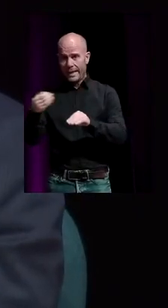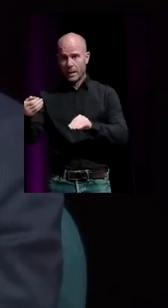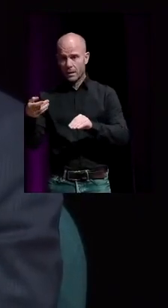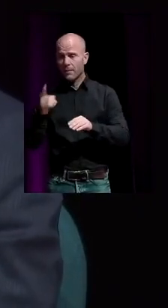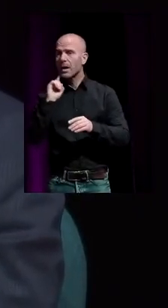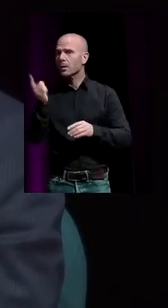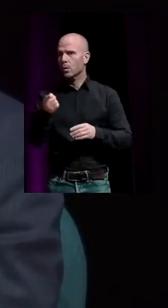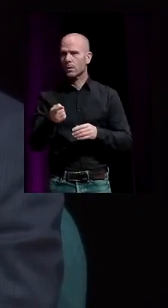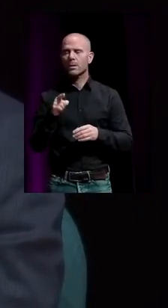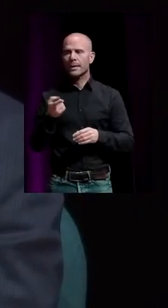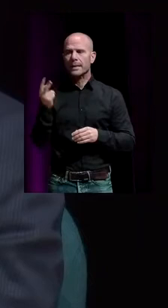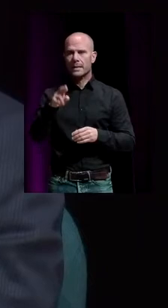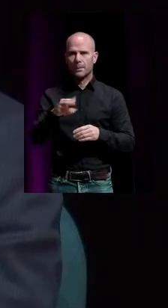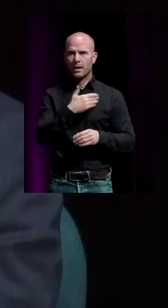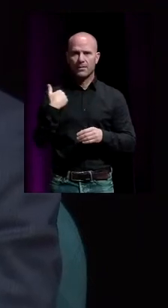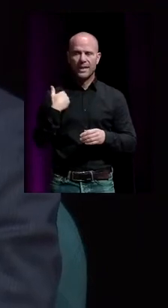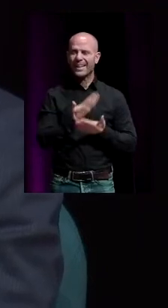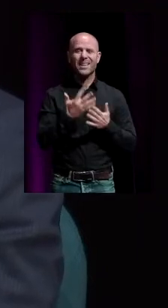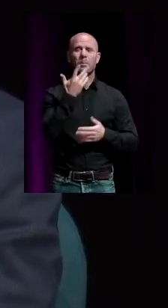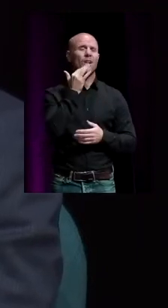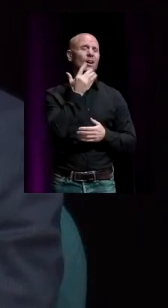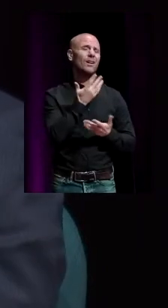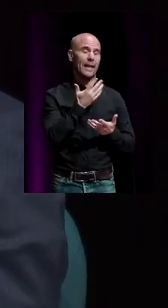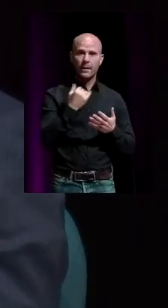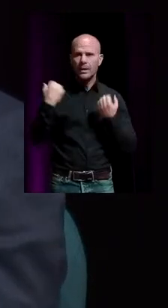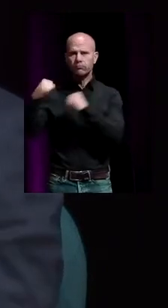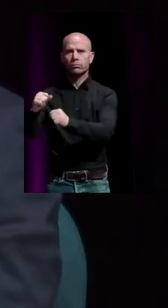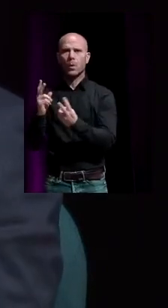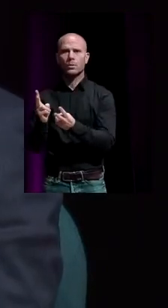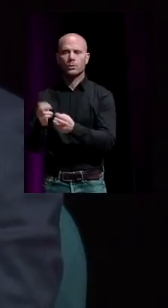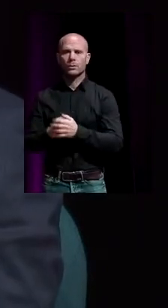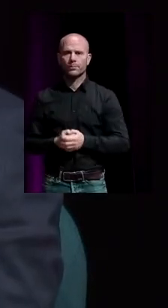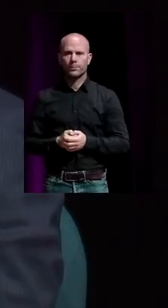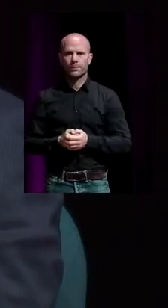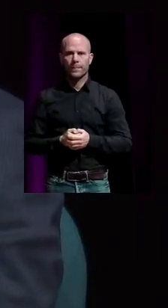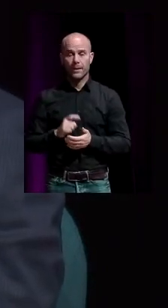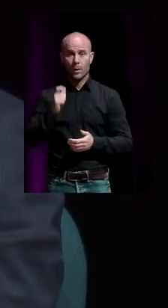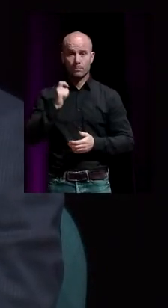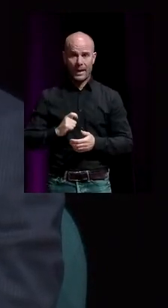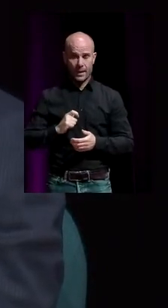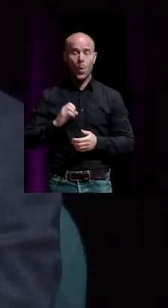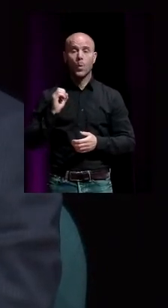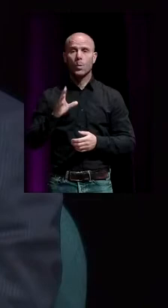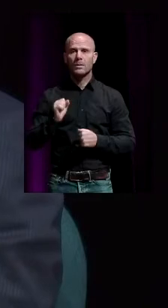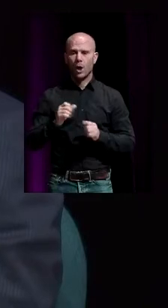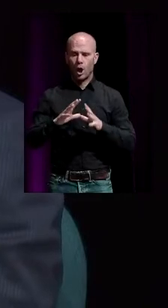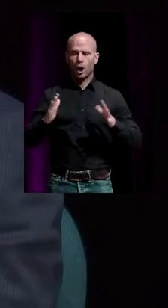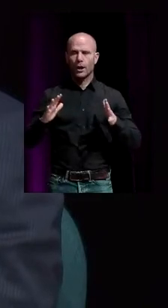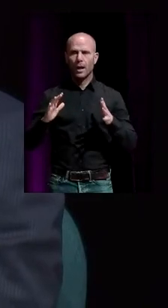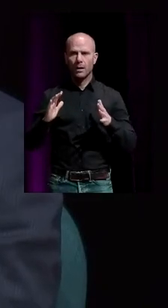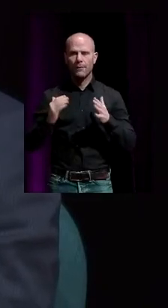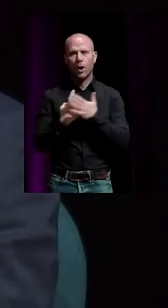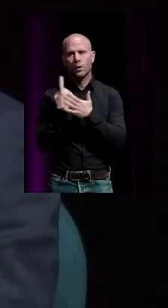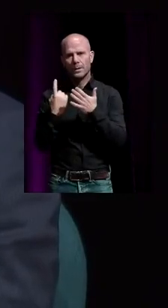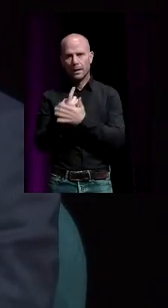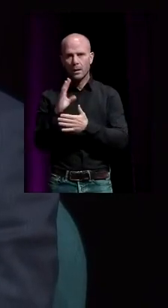på att vi går från ord till handling. Så att för mig, om man ska öka förutsättningarna så börjar